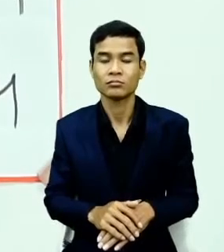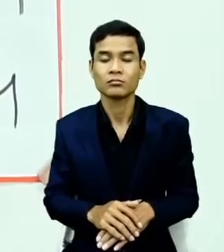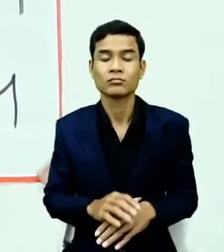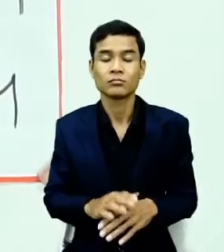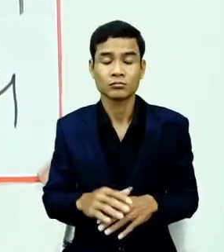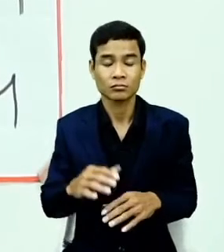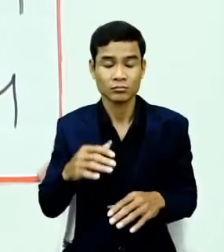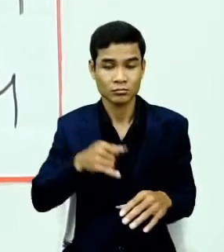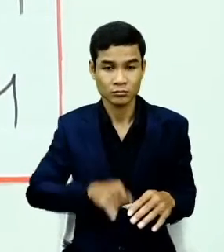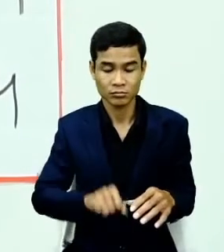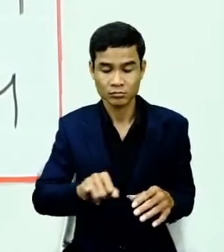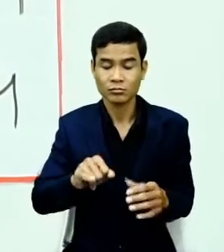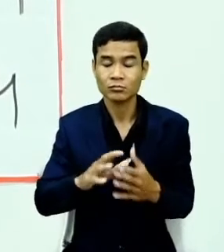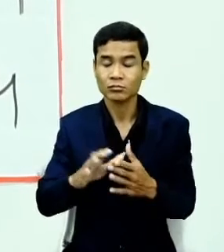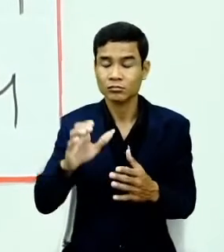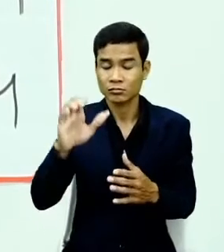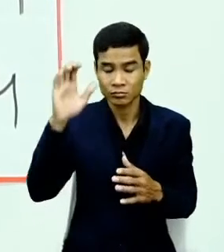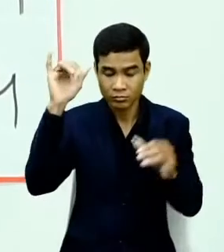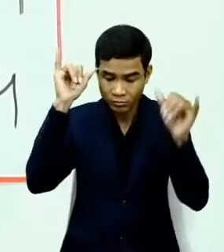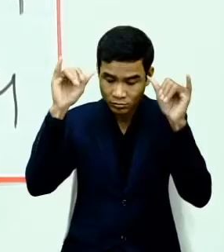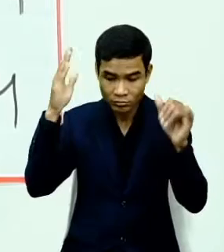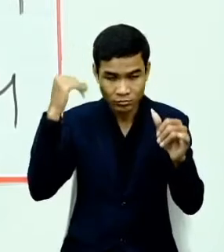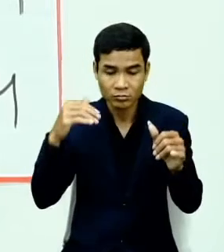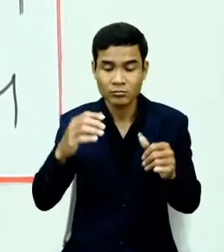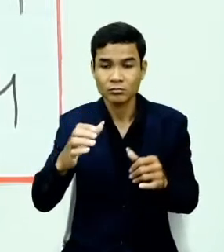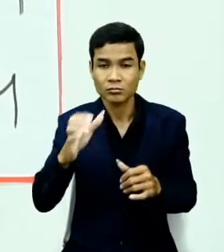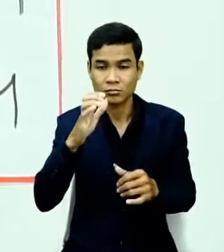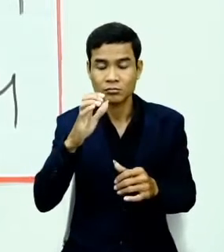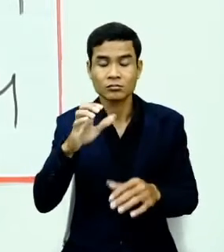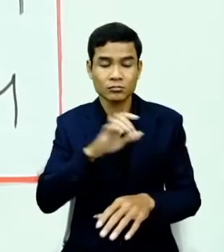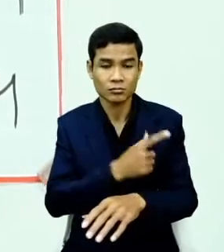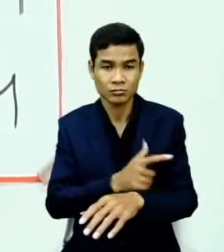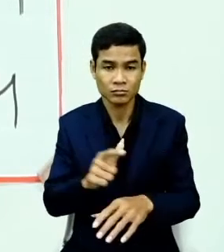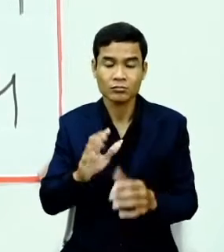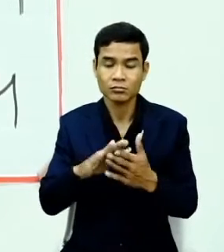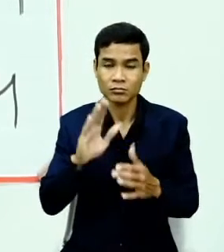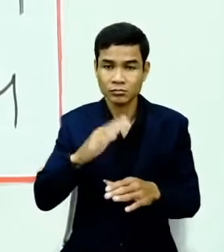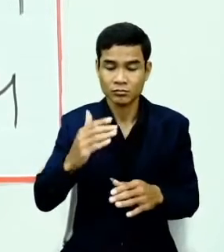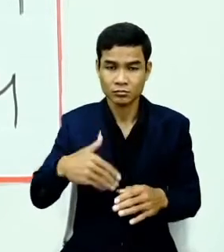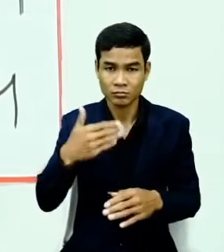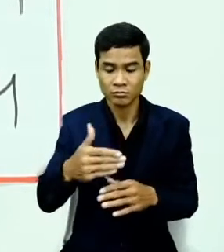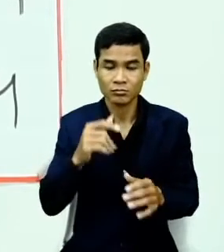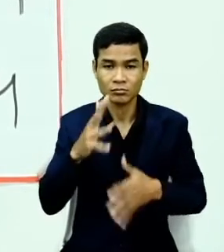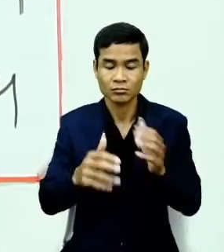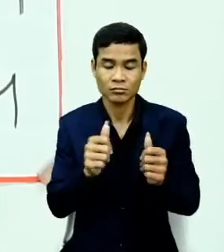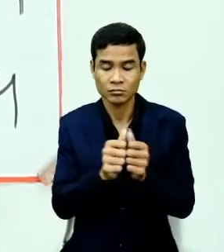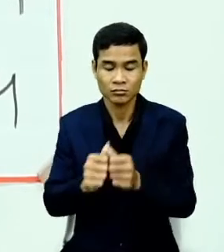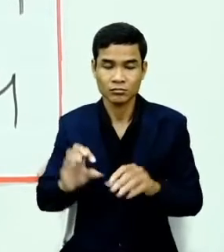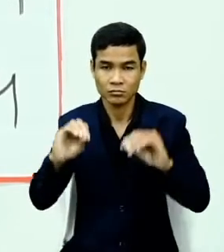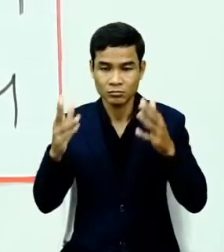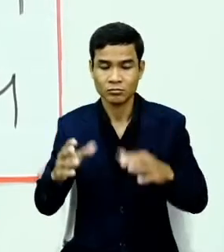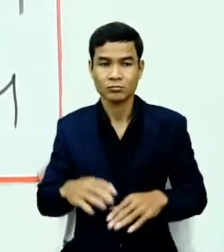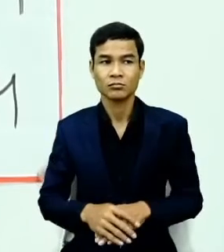ជីចាអរគុណមែនទែនតើបន្តទៀតនេះជួយកូនទាំងអស់គ្នាអានអត្ថបទរួមជាមួយអ្នកគ្រូ